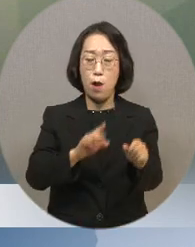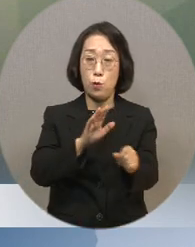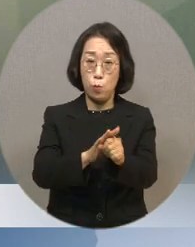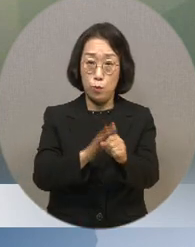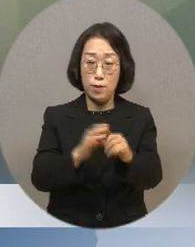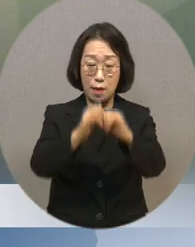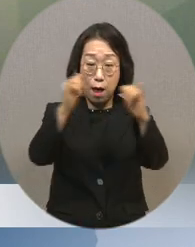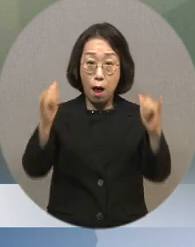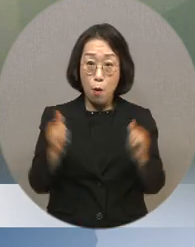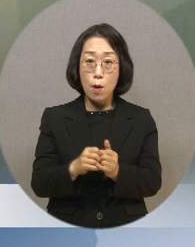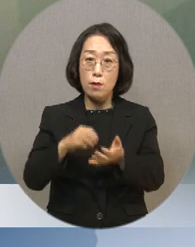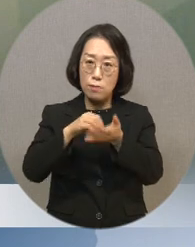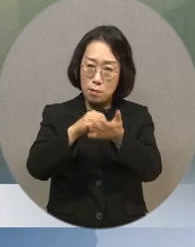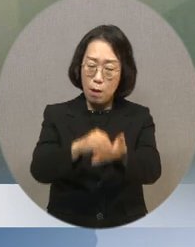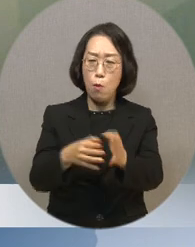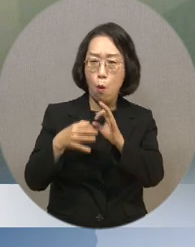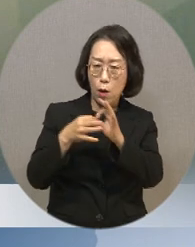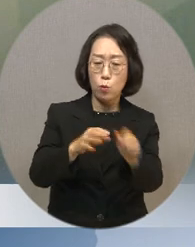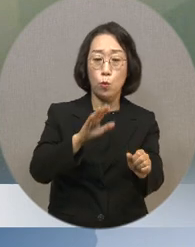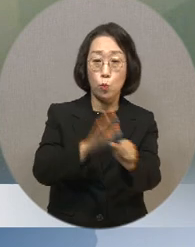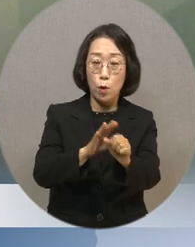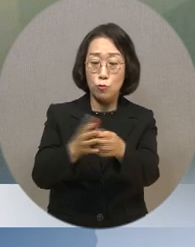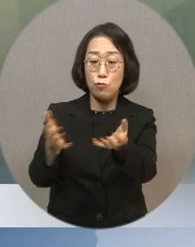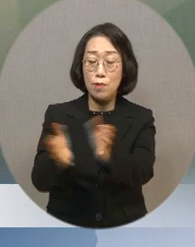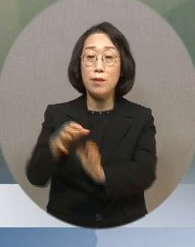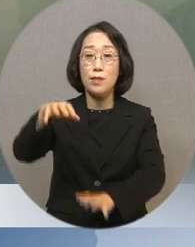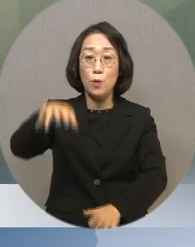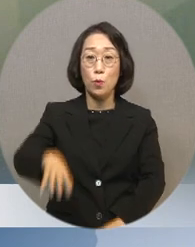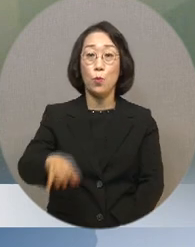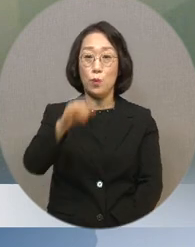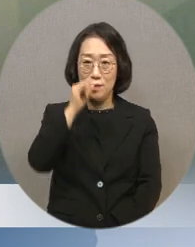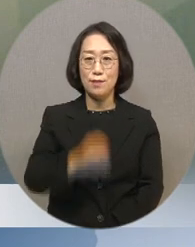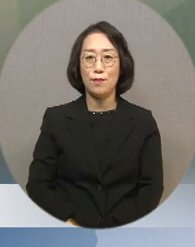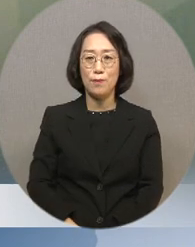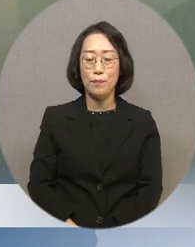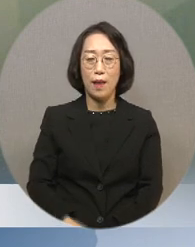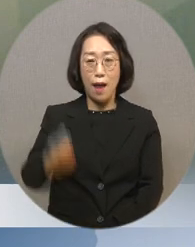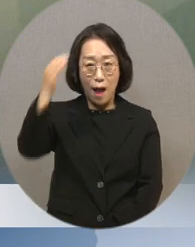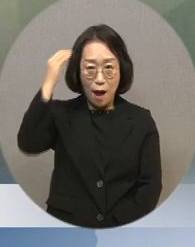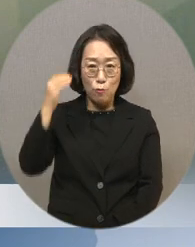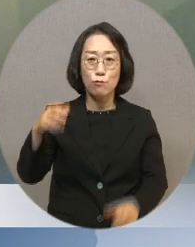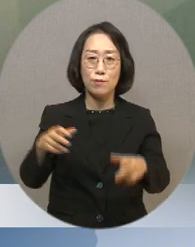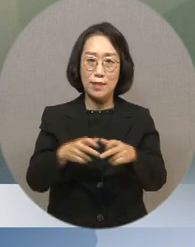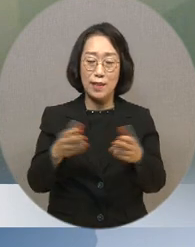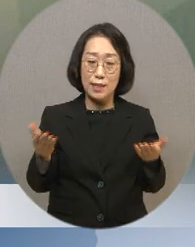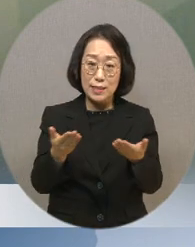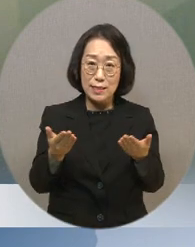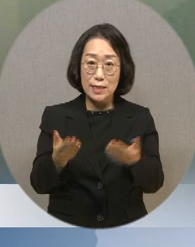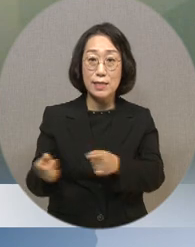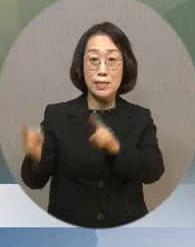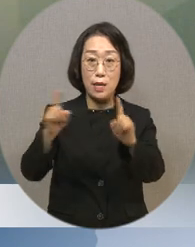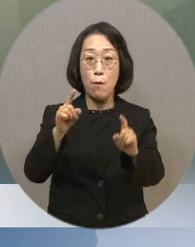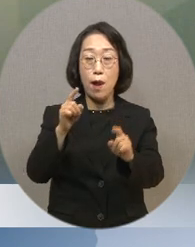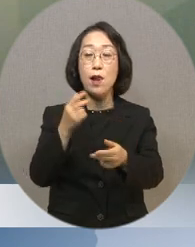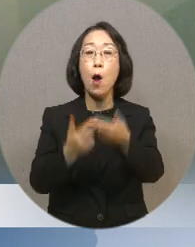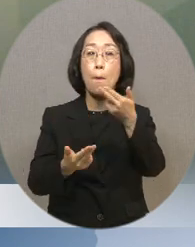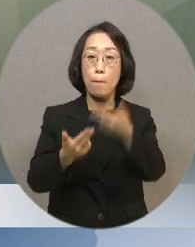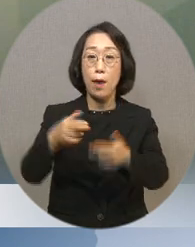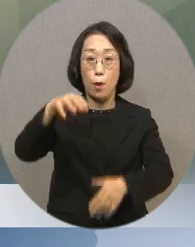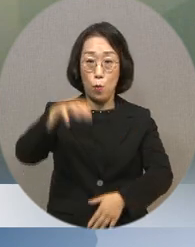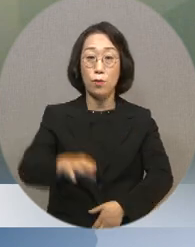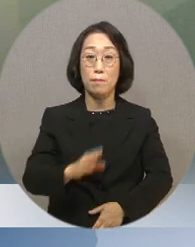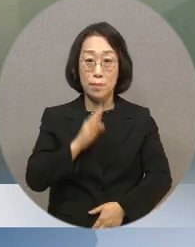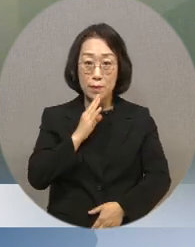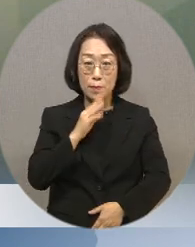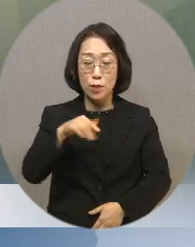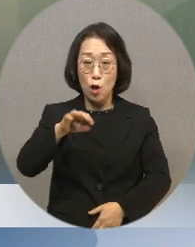참여를 위해 행진을 이어가고 있는 단체가 있습니다. 바로 한국장애인 직업재활시설협회인데요.